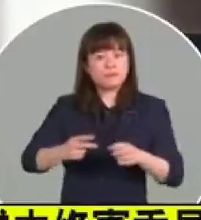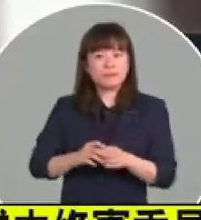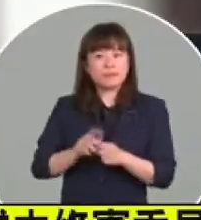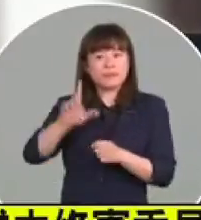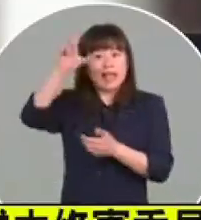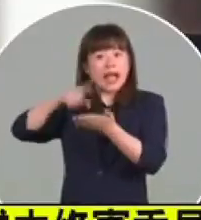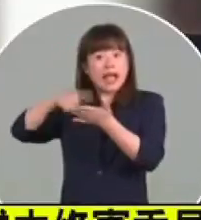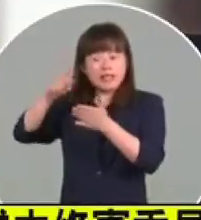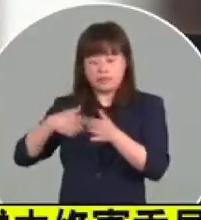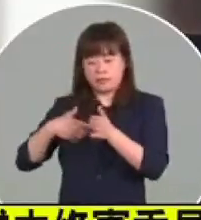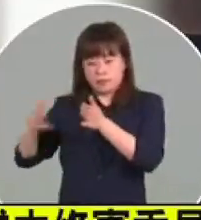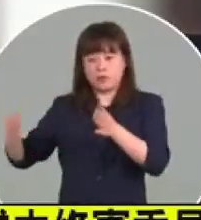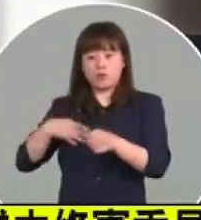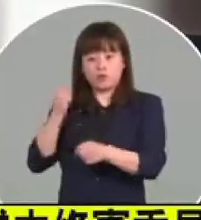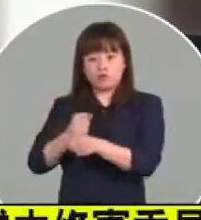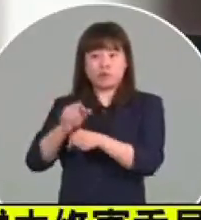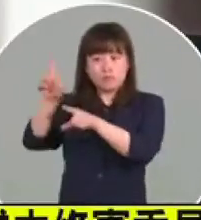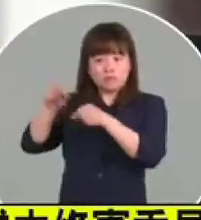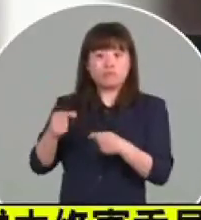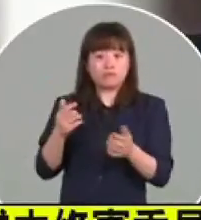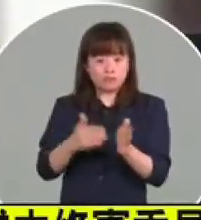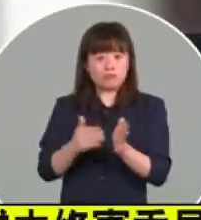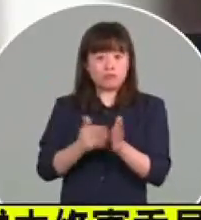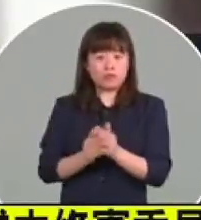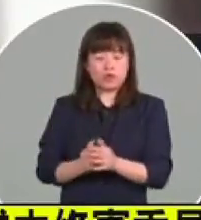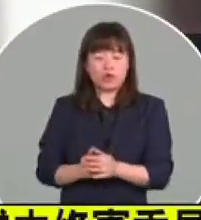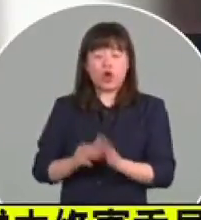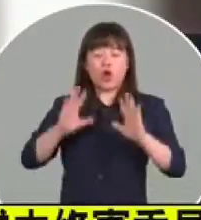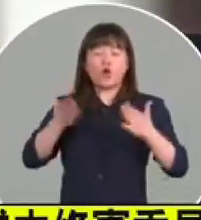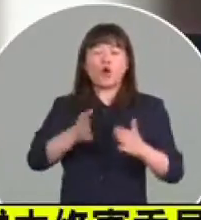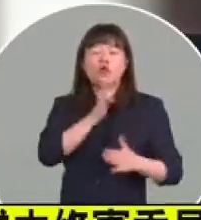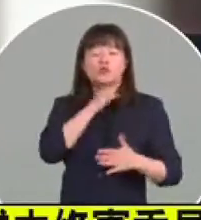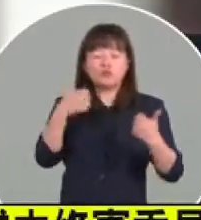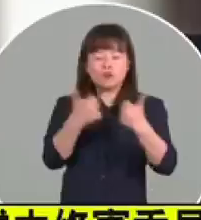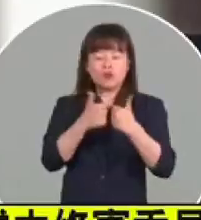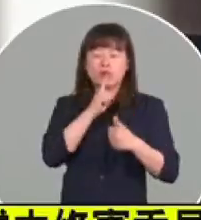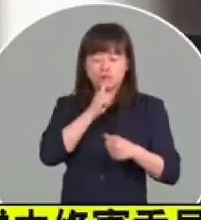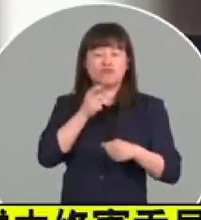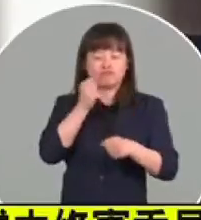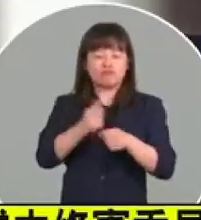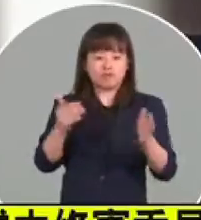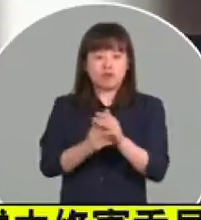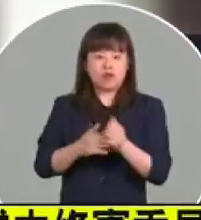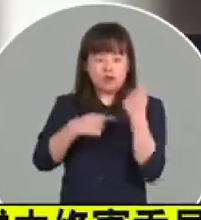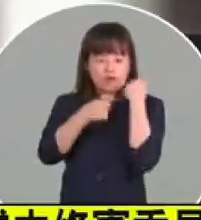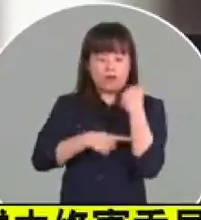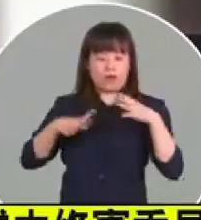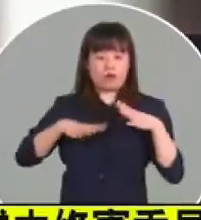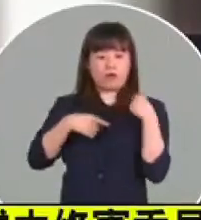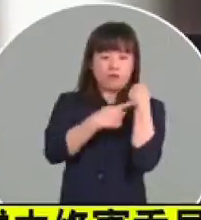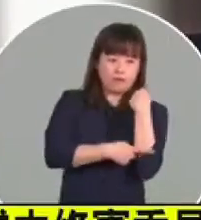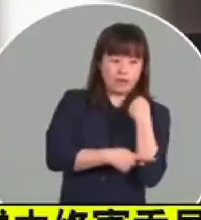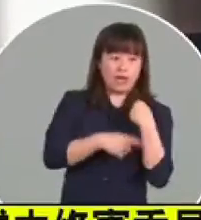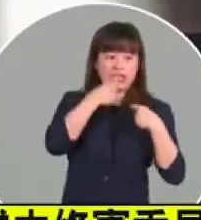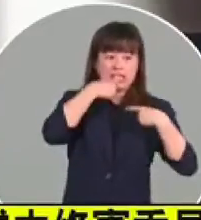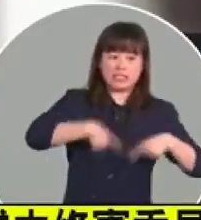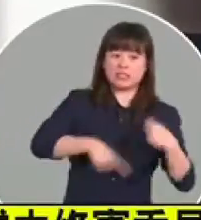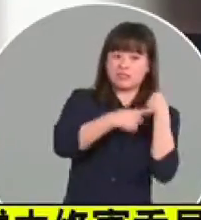上个任期我已经实现了司法国事会议的承诺，让法官法、律师